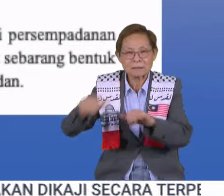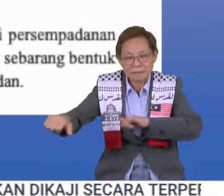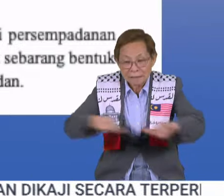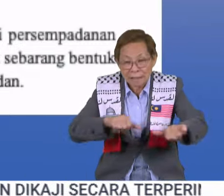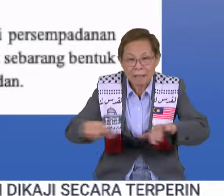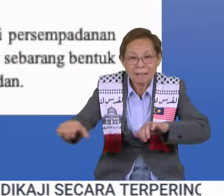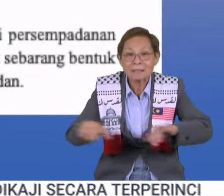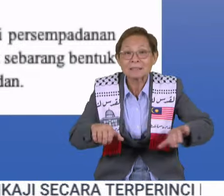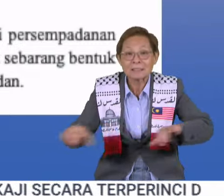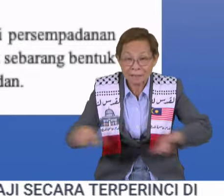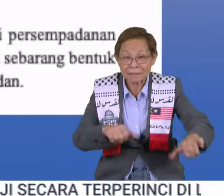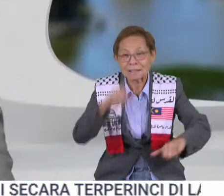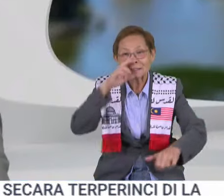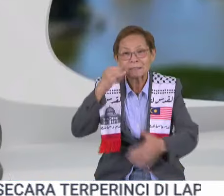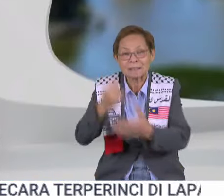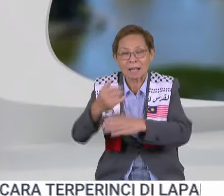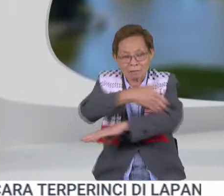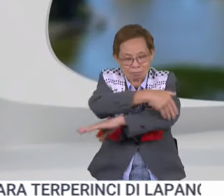rentas sempadan.